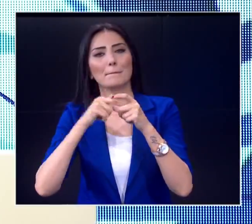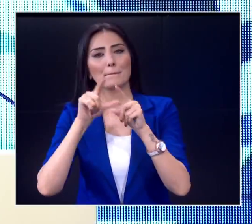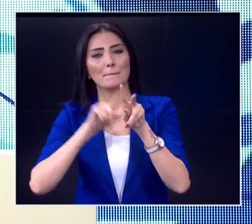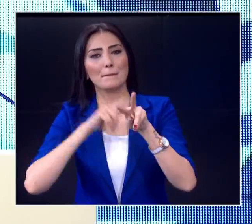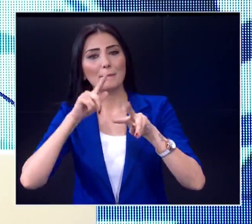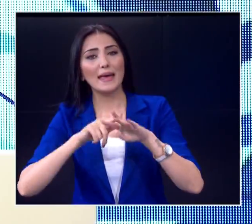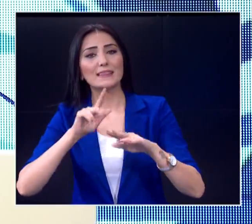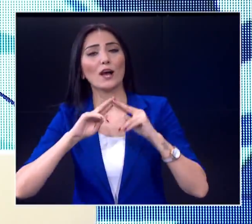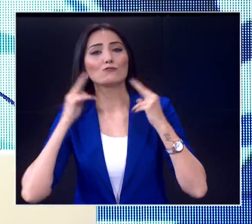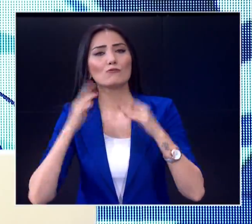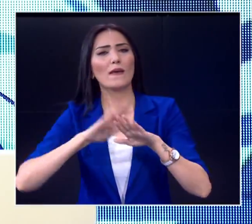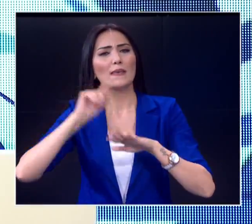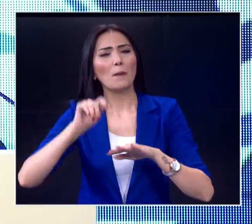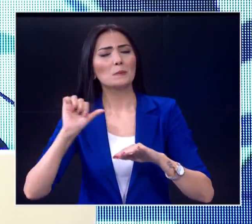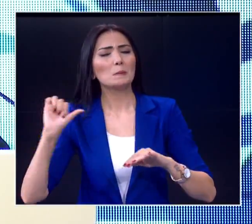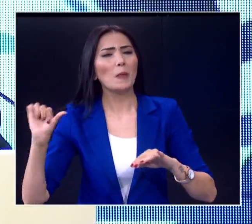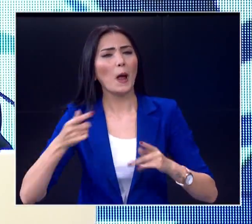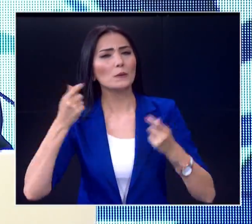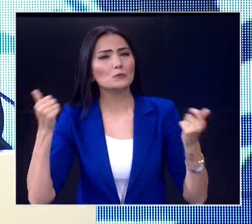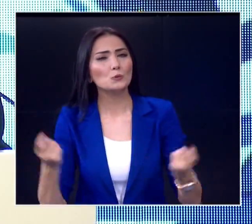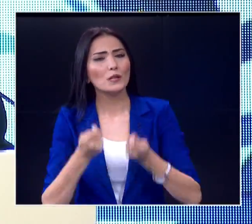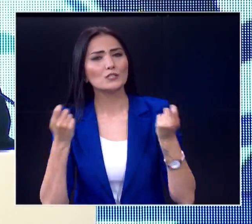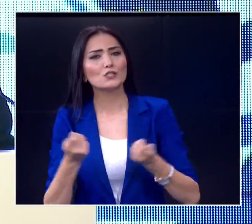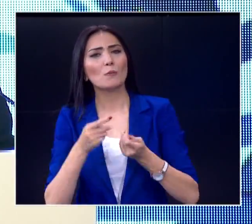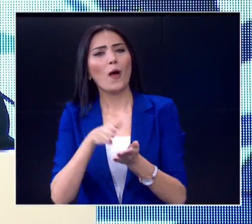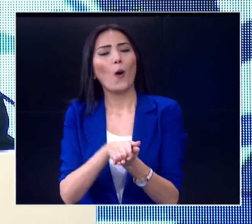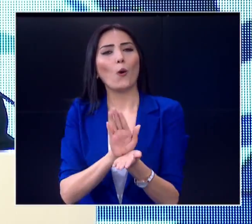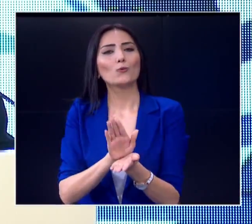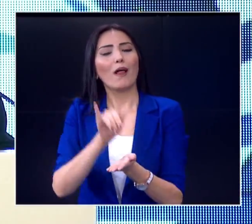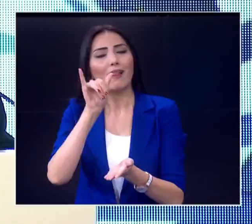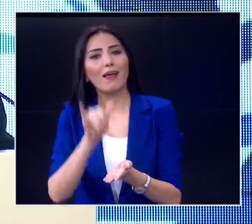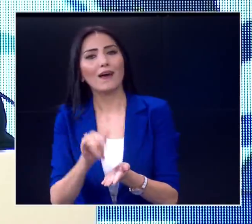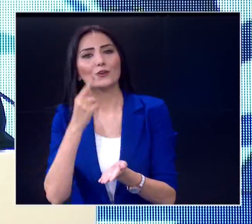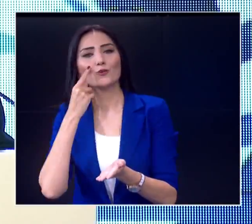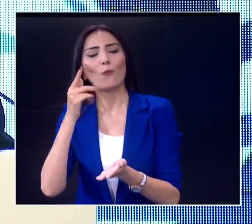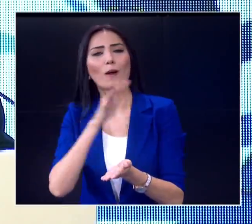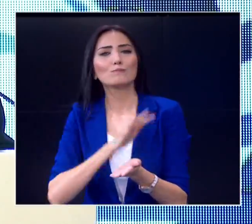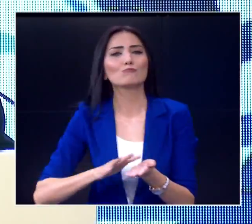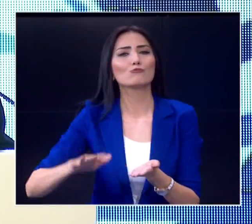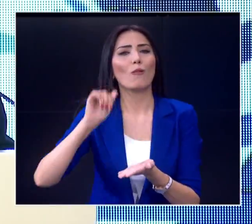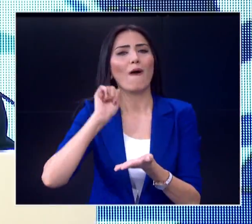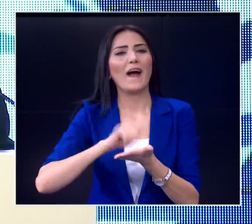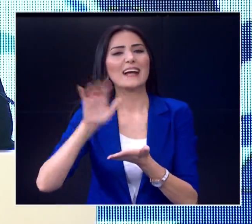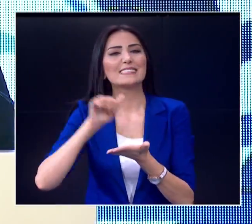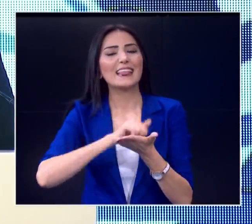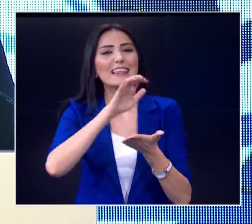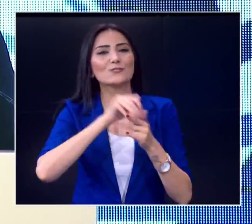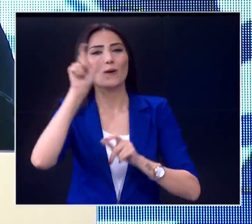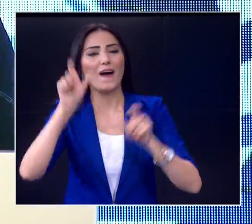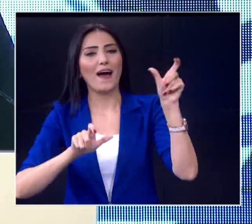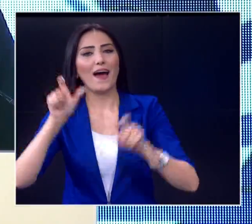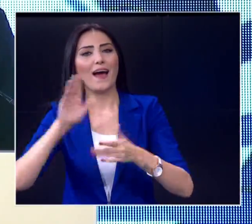yaptığı değerli çalışmalarla ödüle layık görülen bütün gazeteci arkadaşlarımı